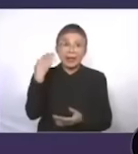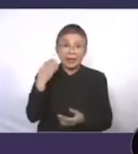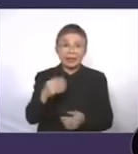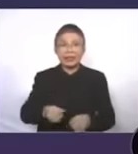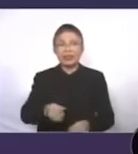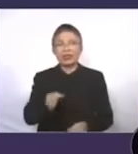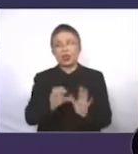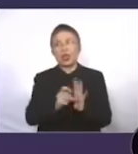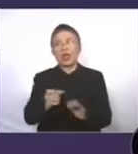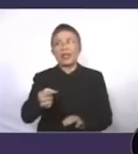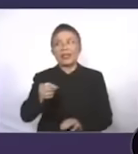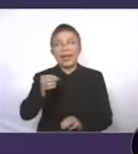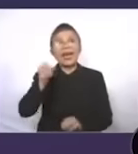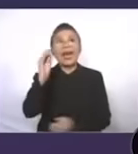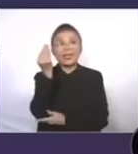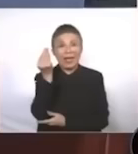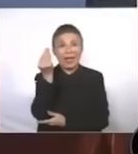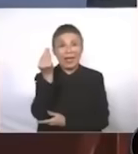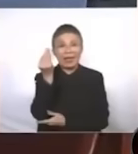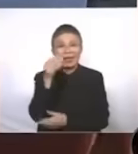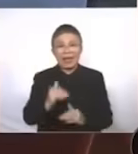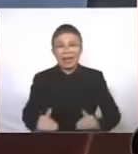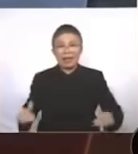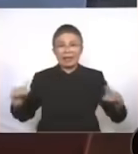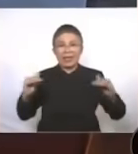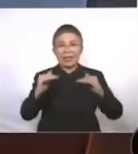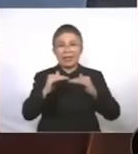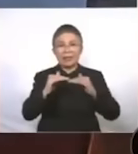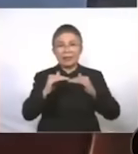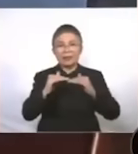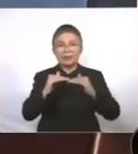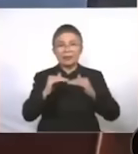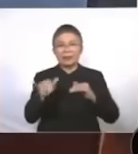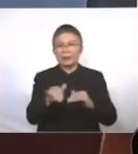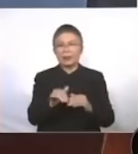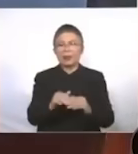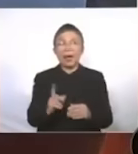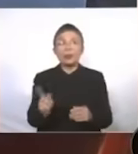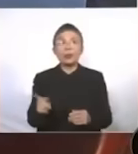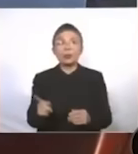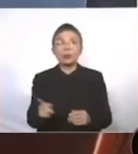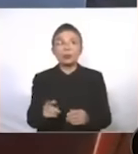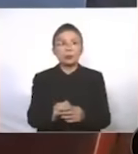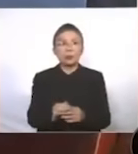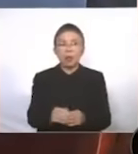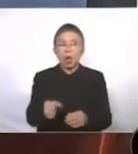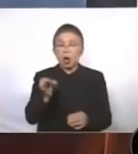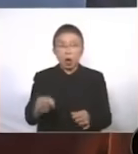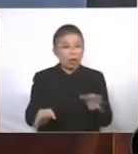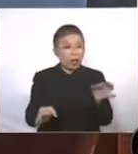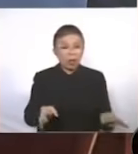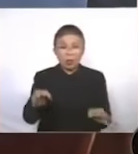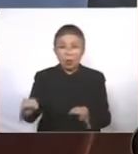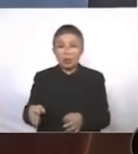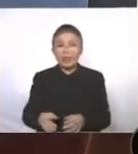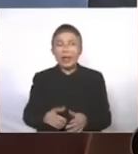poling yang mengikuti food juga seperti itu satu-satunya yang mungkin mereka bangga dan mungkin juga menghibur diri